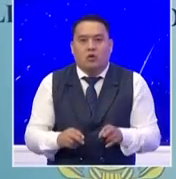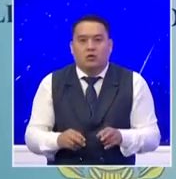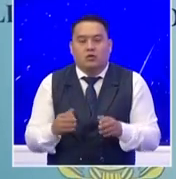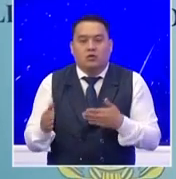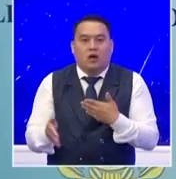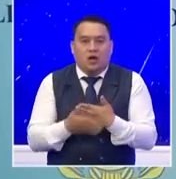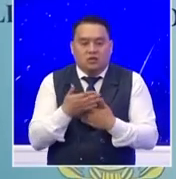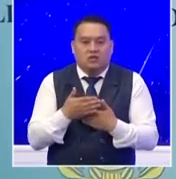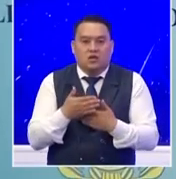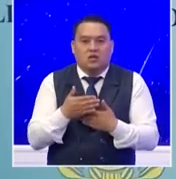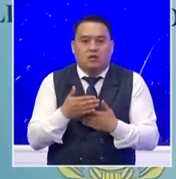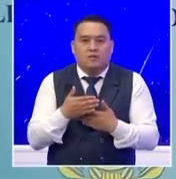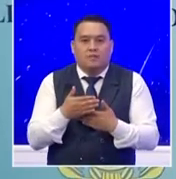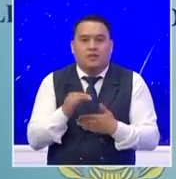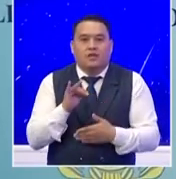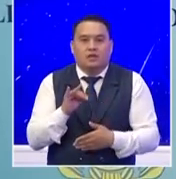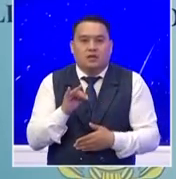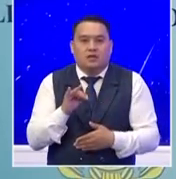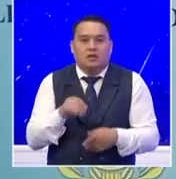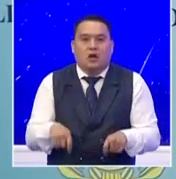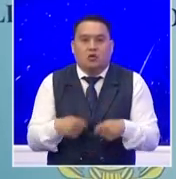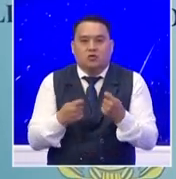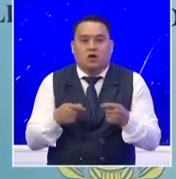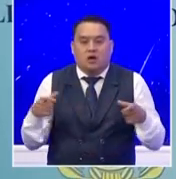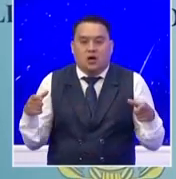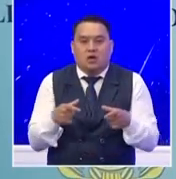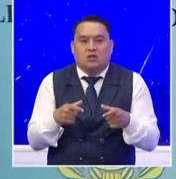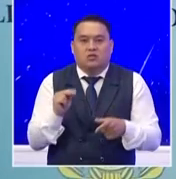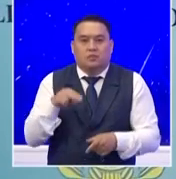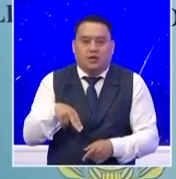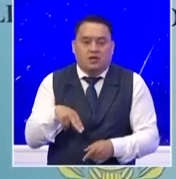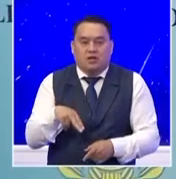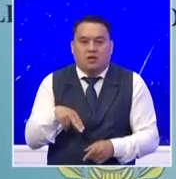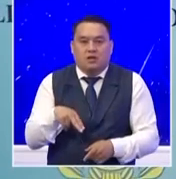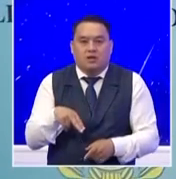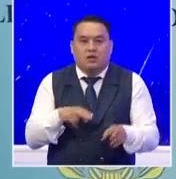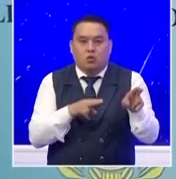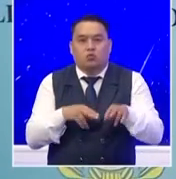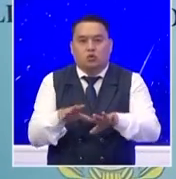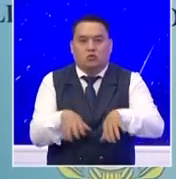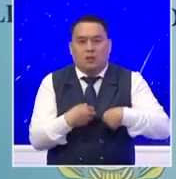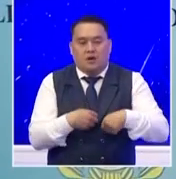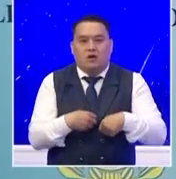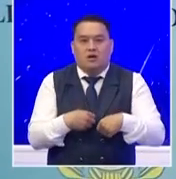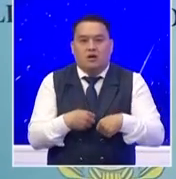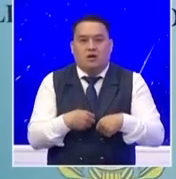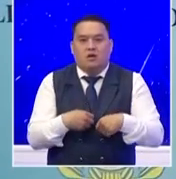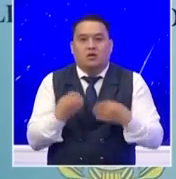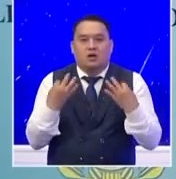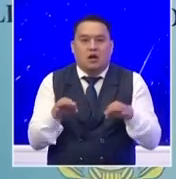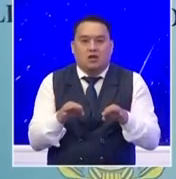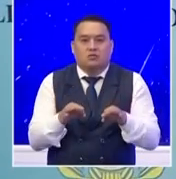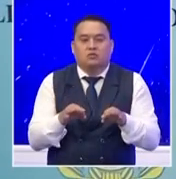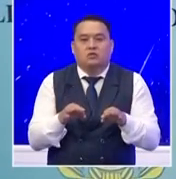наказуемого деяния и нарушение карантина в период ЧП. Ружье изъято и направлено в